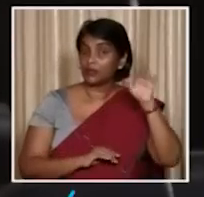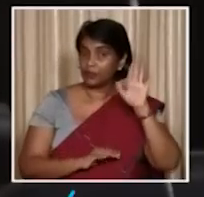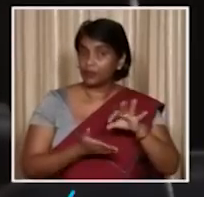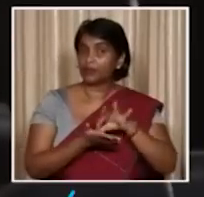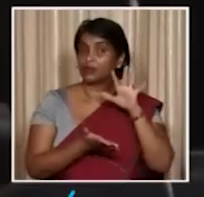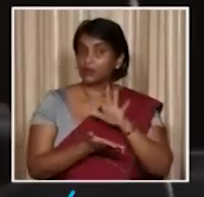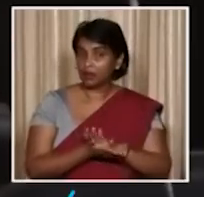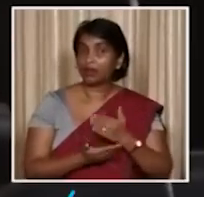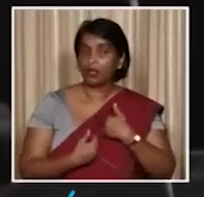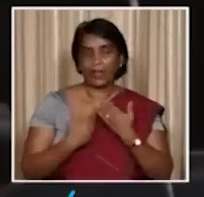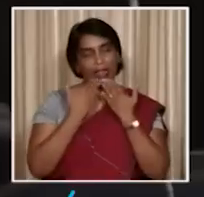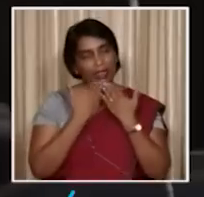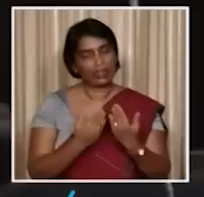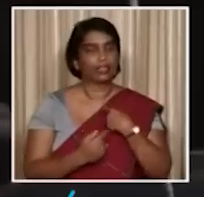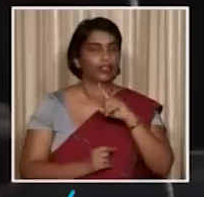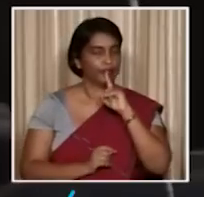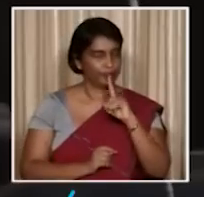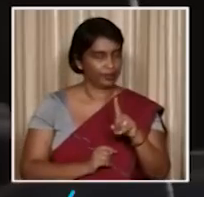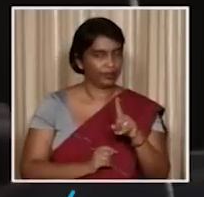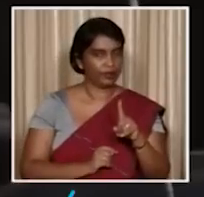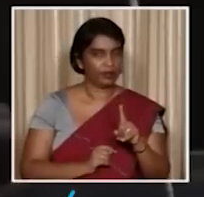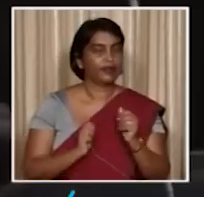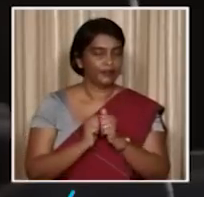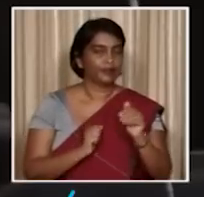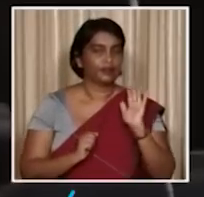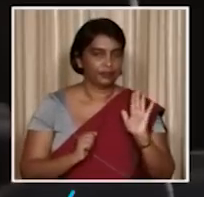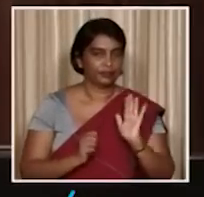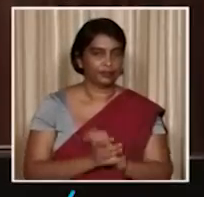තීරණ වලට අපි ස්තුති කරා ඒකයි කරේ